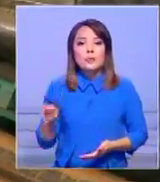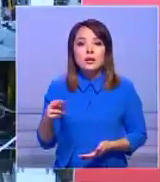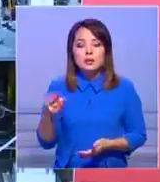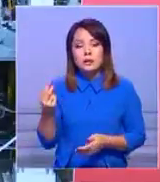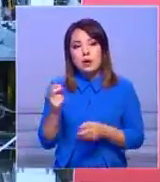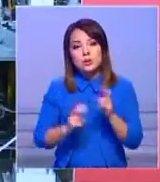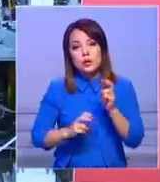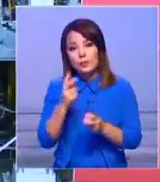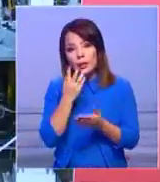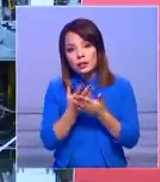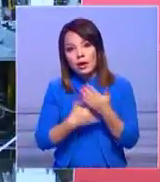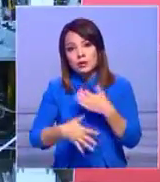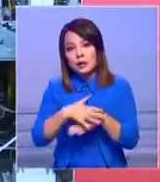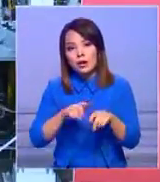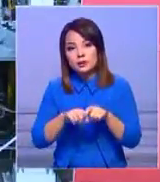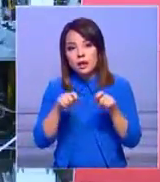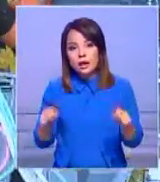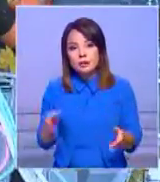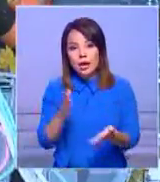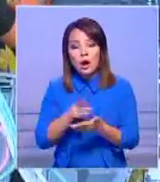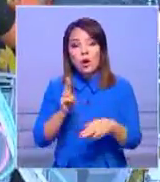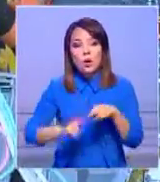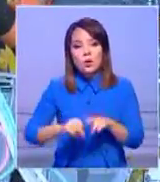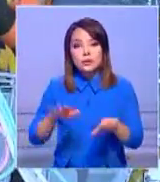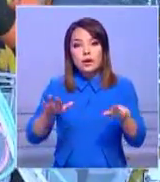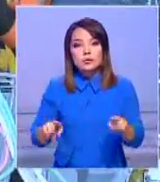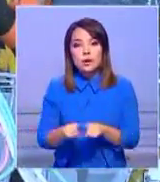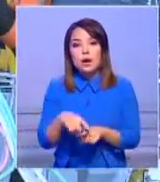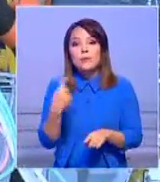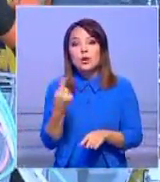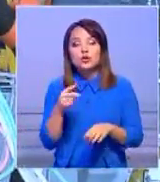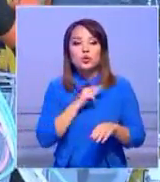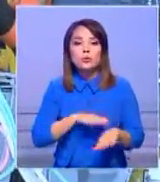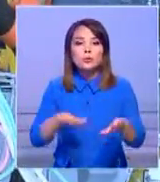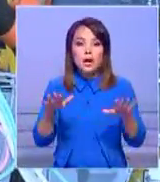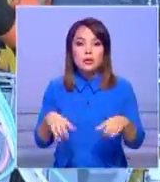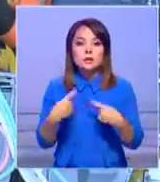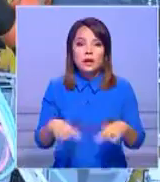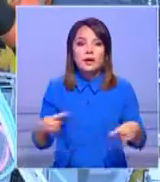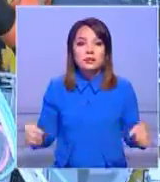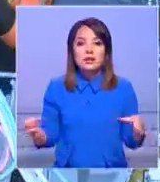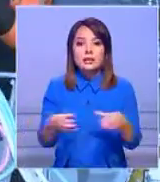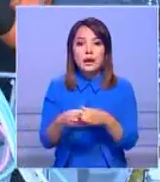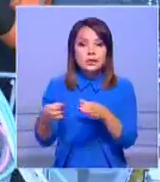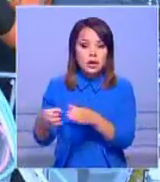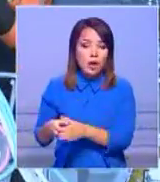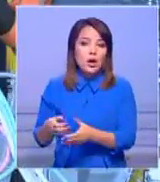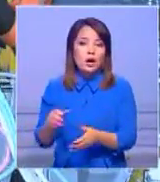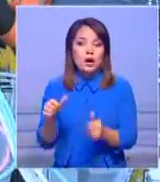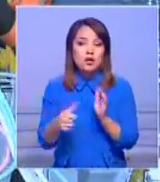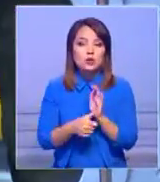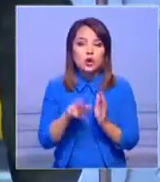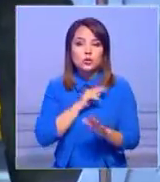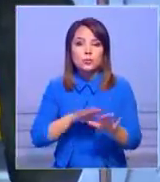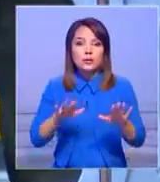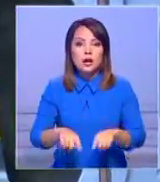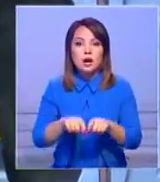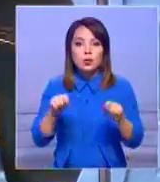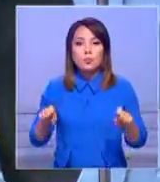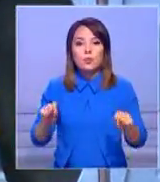теңгенің өнімі өндірілді. Бастысы, бұл салада құрылған бір жұмыс орны өзге секторларда 6 жұмыс орнын ашуға мүмкіндік береді.